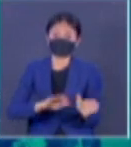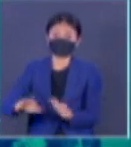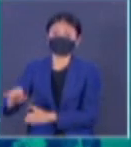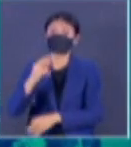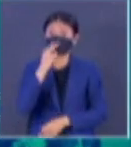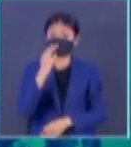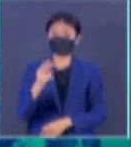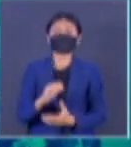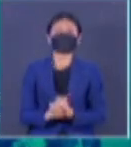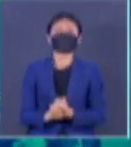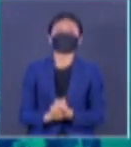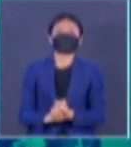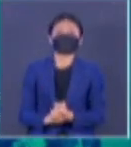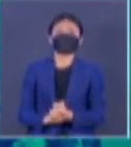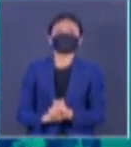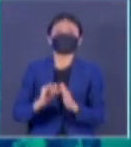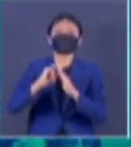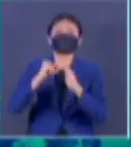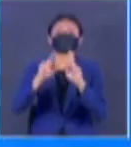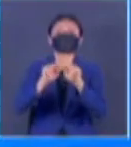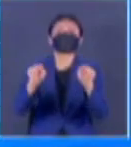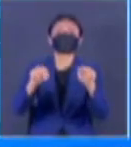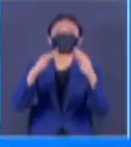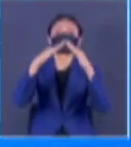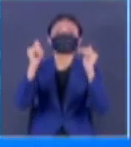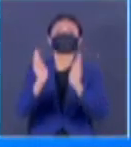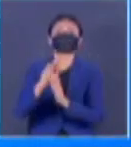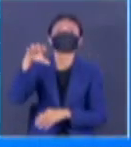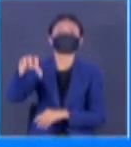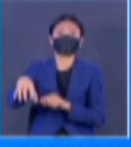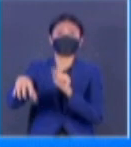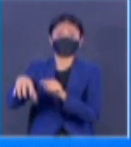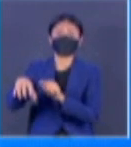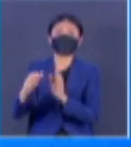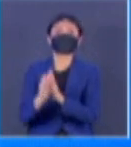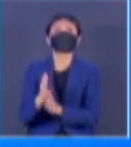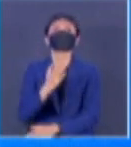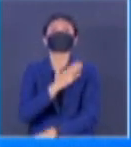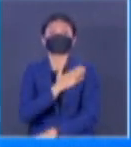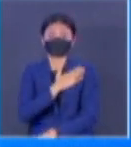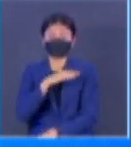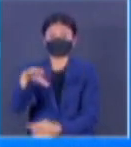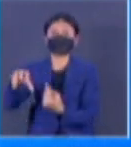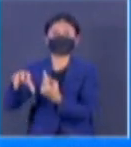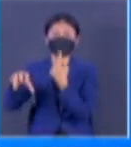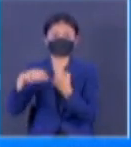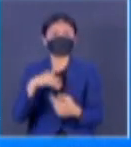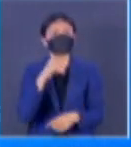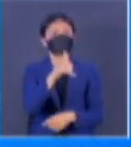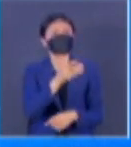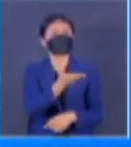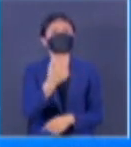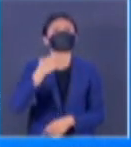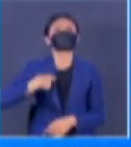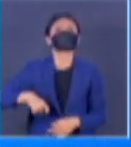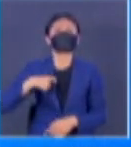พระลูกวัดบางพุทธในจังหวัดนนทบุรีเข้าร้องขอความช่วยเหลือจากทนายรณรงค์ค่ะว่าให้ช่วยตามหาเงิน300,000 บาทหน่อย